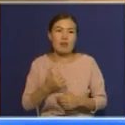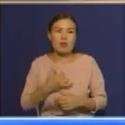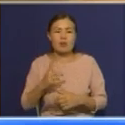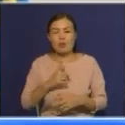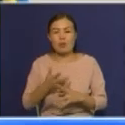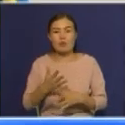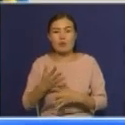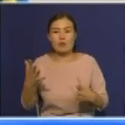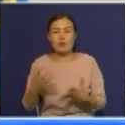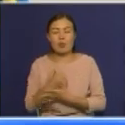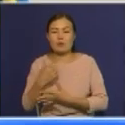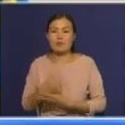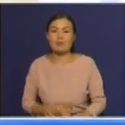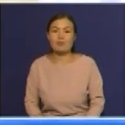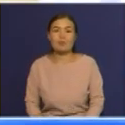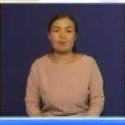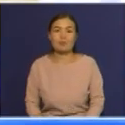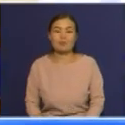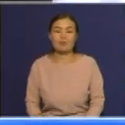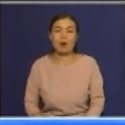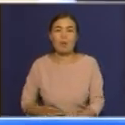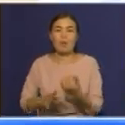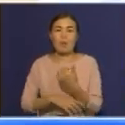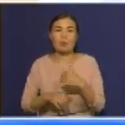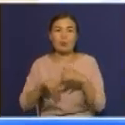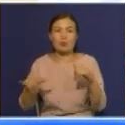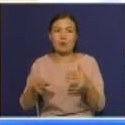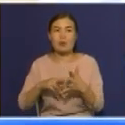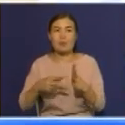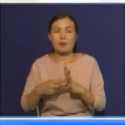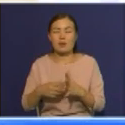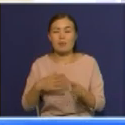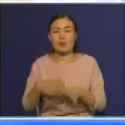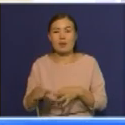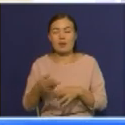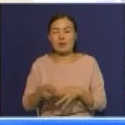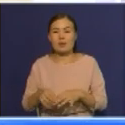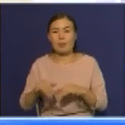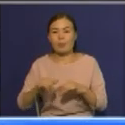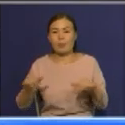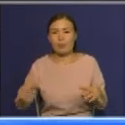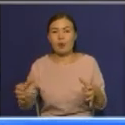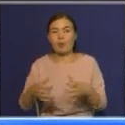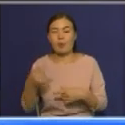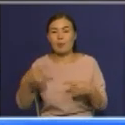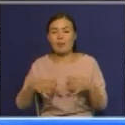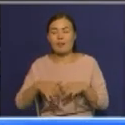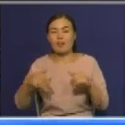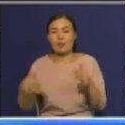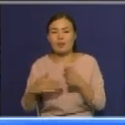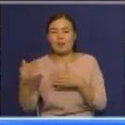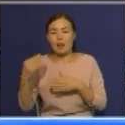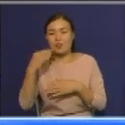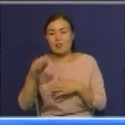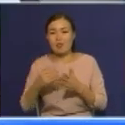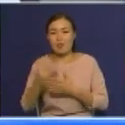высоких больших результатов после увеличения заработной платы спрос также увеличивается конкуренция выросла в результате повысилось